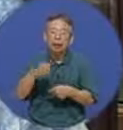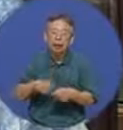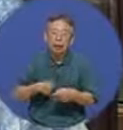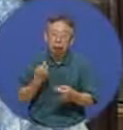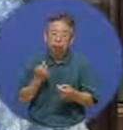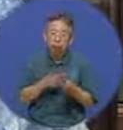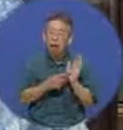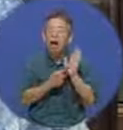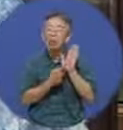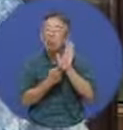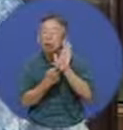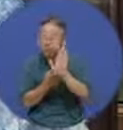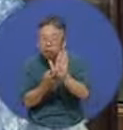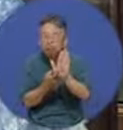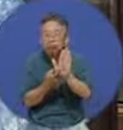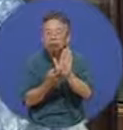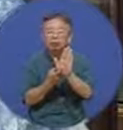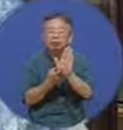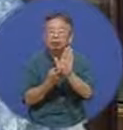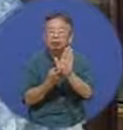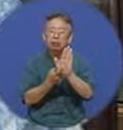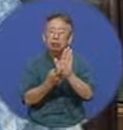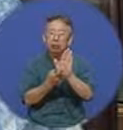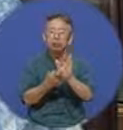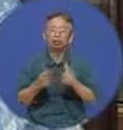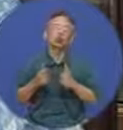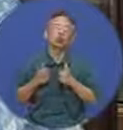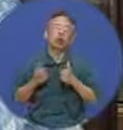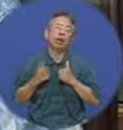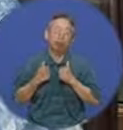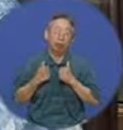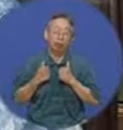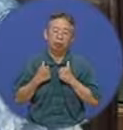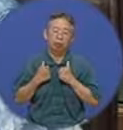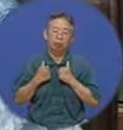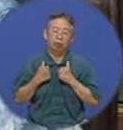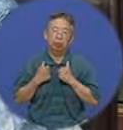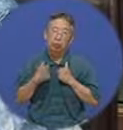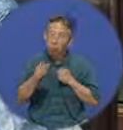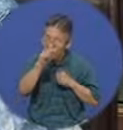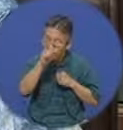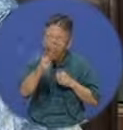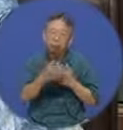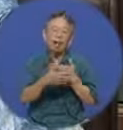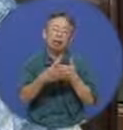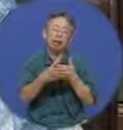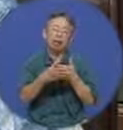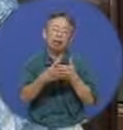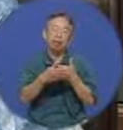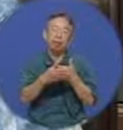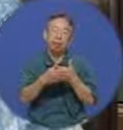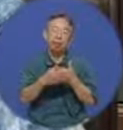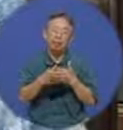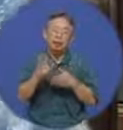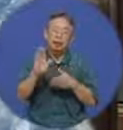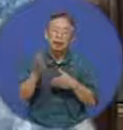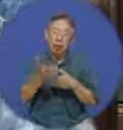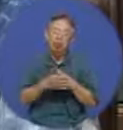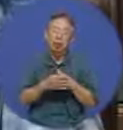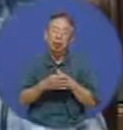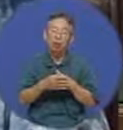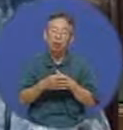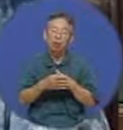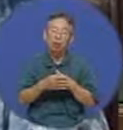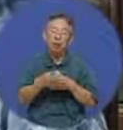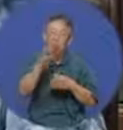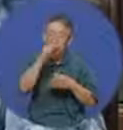故を主張する、はい、まあ、そういう訓練をするとかね、はい、そういうことはいいことなんですね。そうですね、はい、ところがやっぱりいい